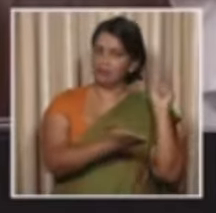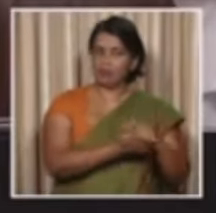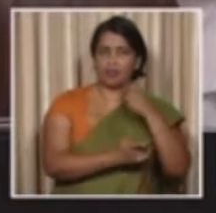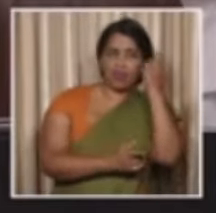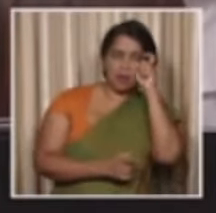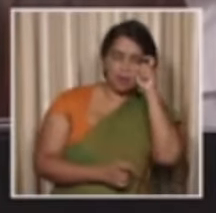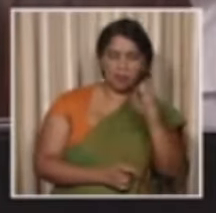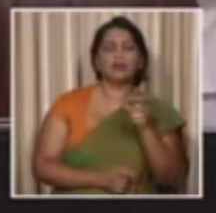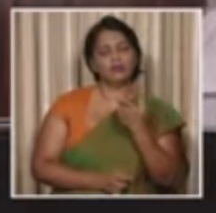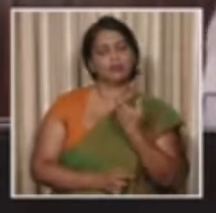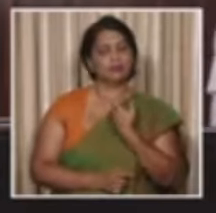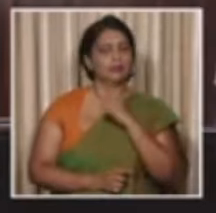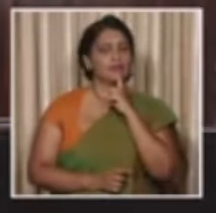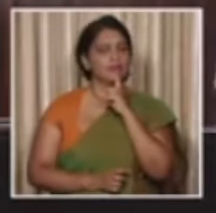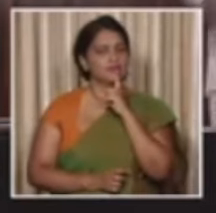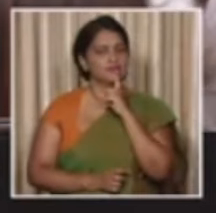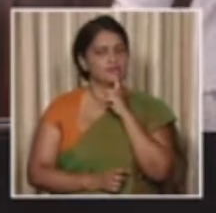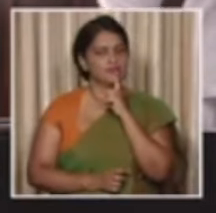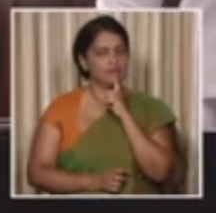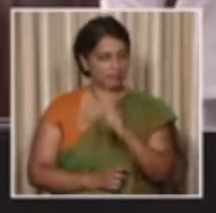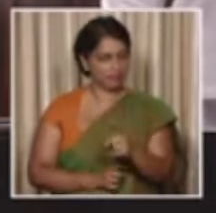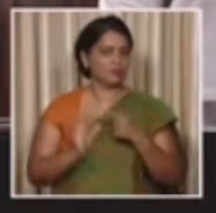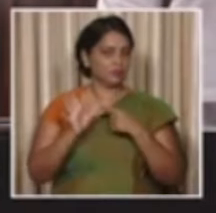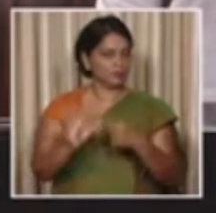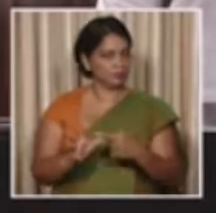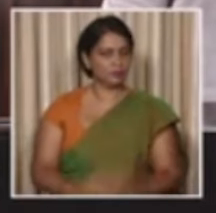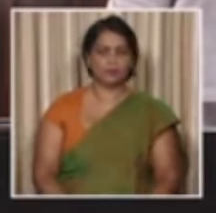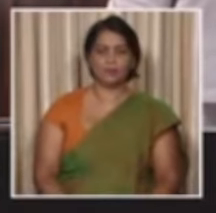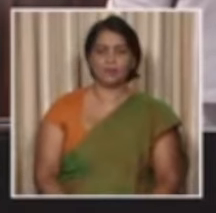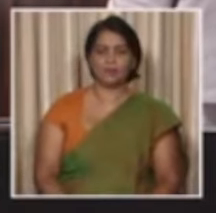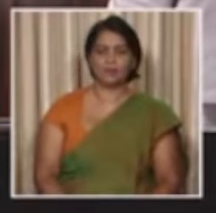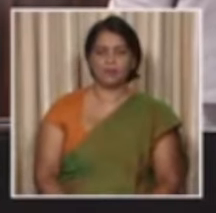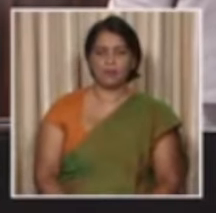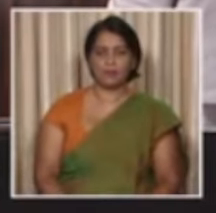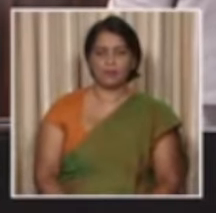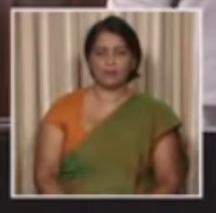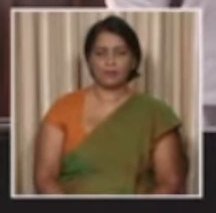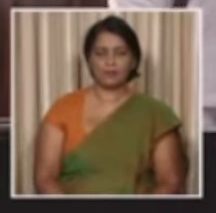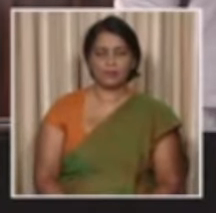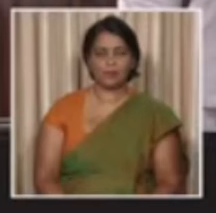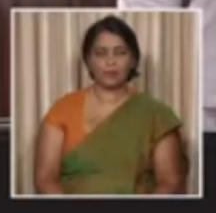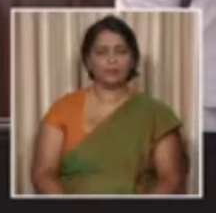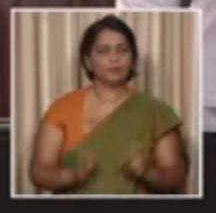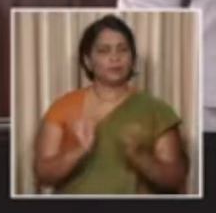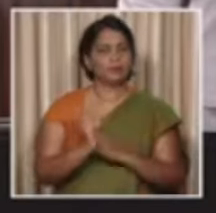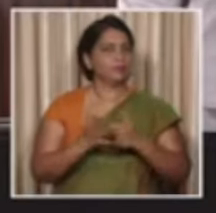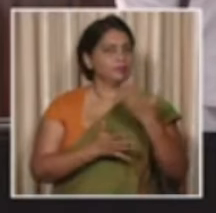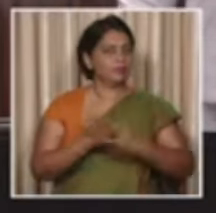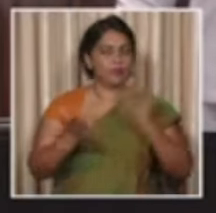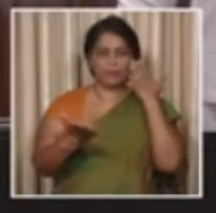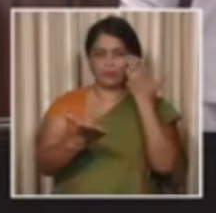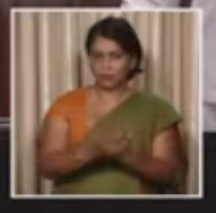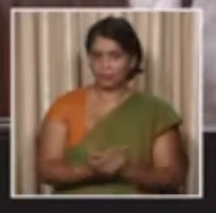හොයලා බලලා ඔබතුමාලාට අවශ්‍ය පිළිතුරක් ලබා දෙන්න බොහොම ඉස්සතේ මහජන කාර්ක සභාව වාර්තා